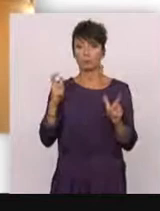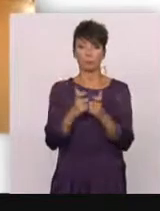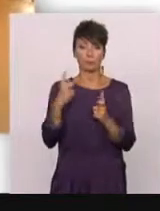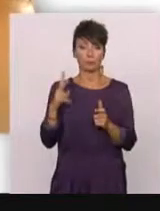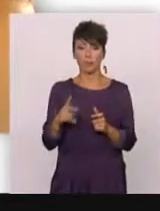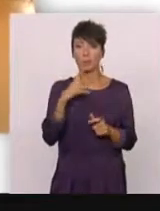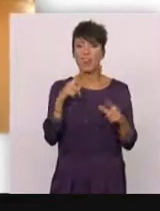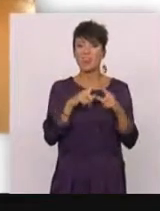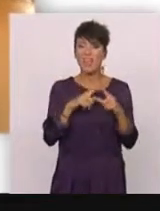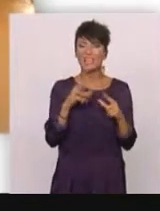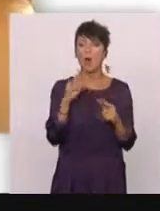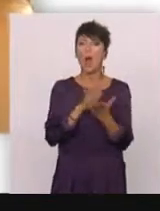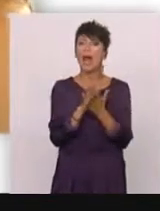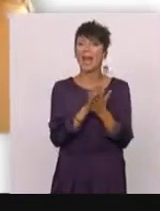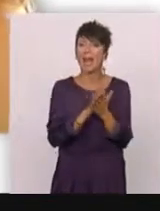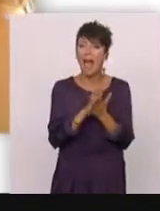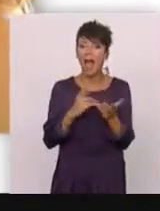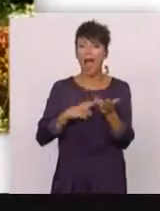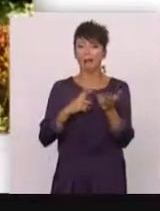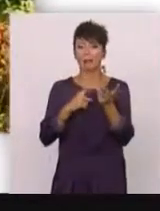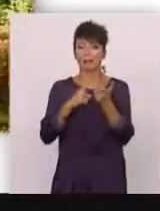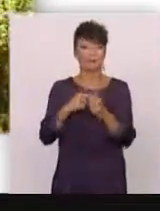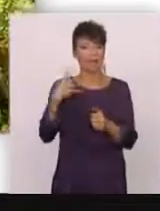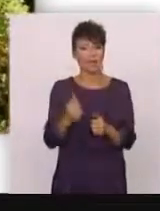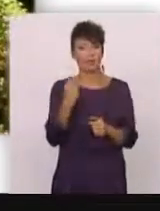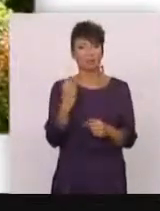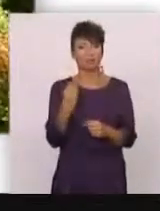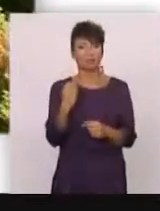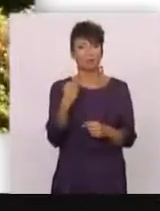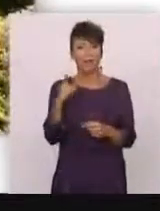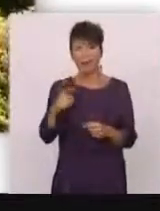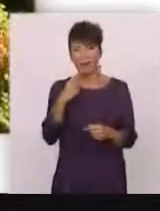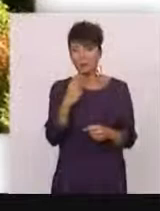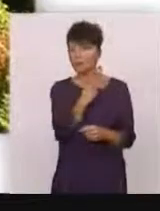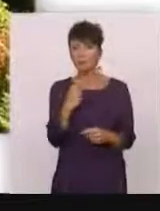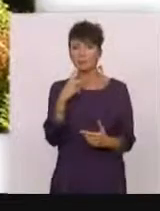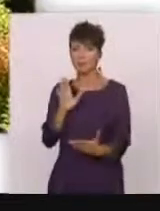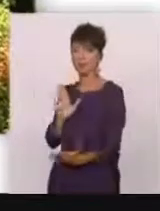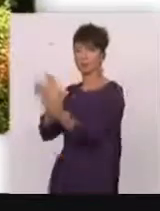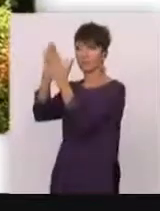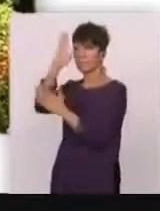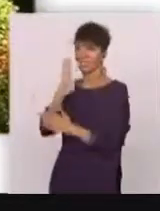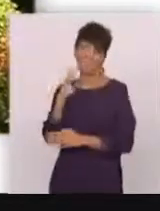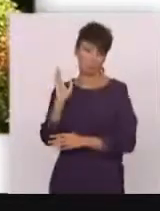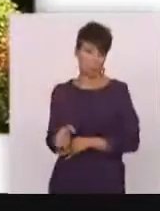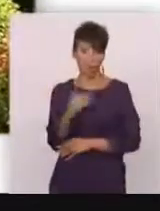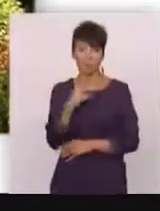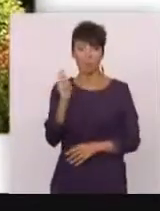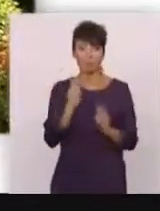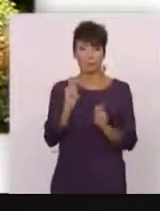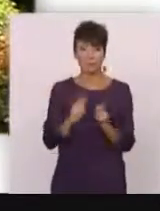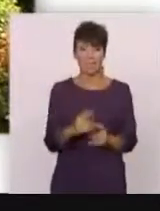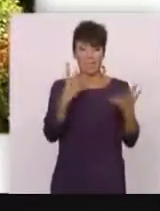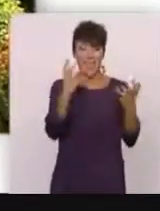το δίκταμο, η Ρίγανη και όλα τα βότανα της Κρήτης είναι όπως δηλώνει το σωσίβιό του απέναντι στην κρίση. Παρασκευάζει 90